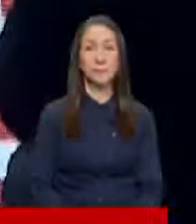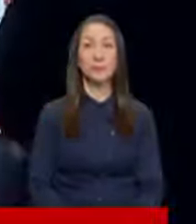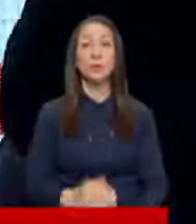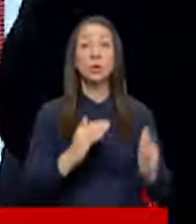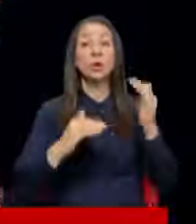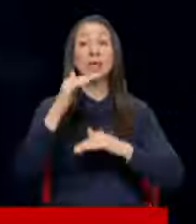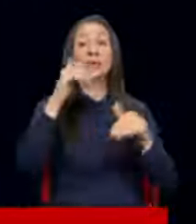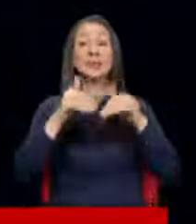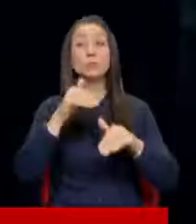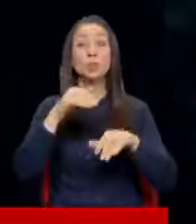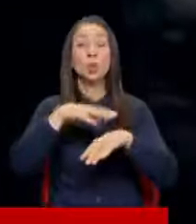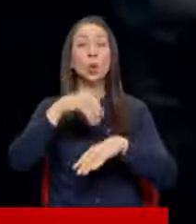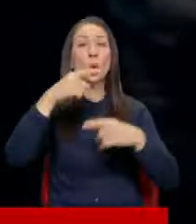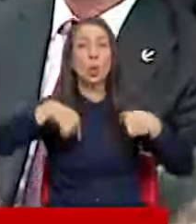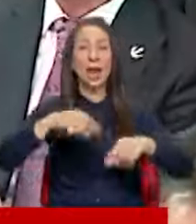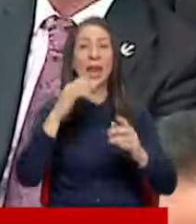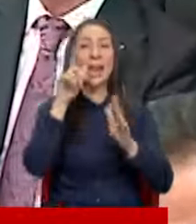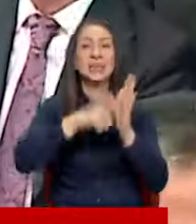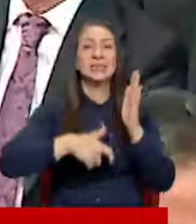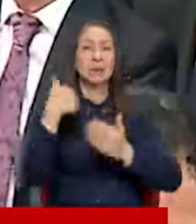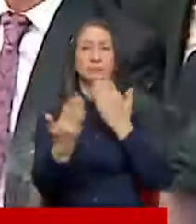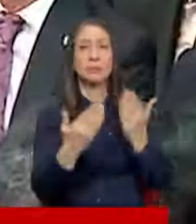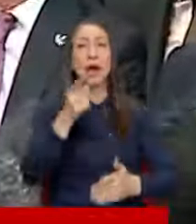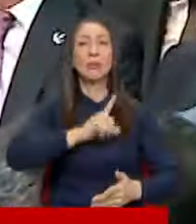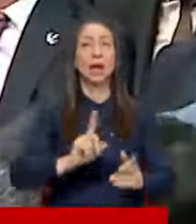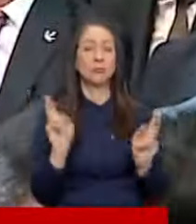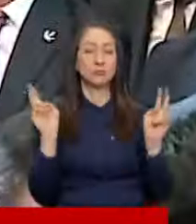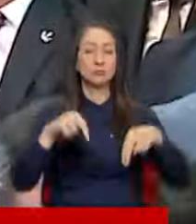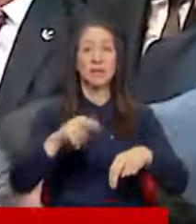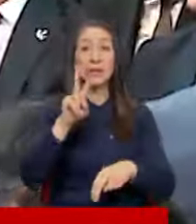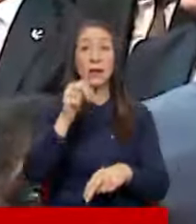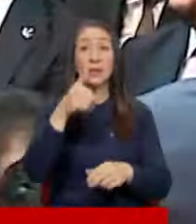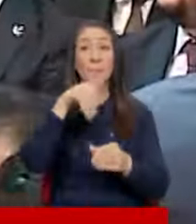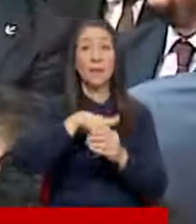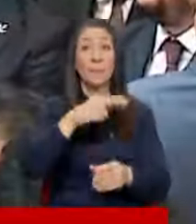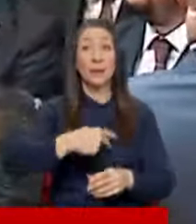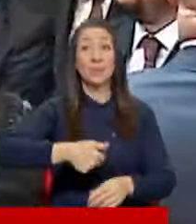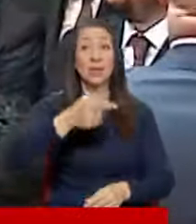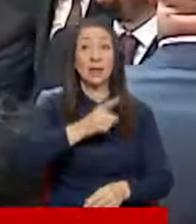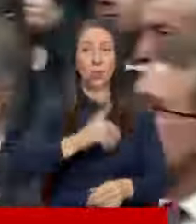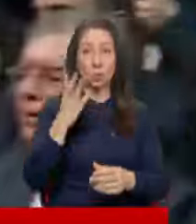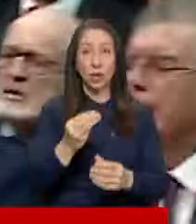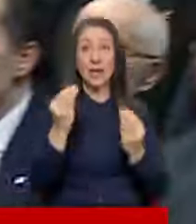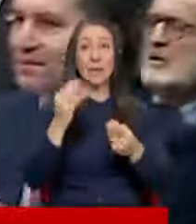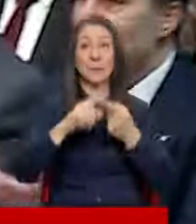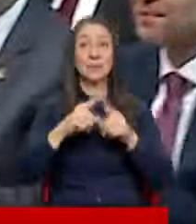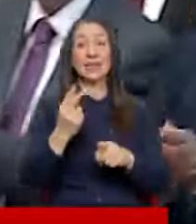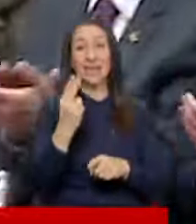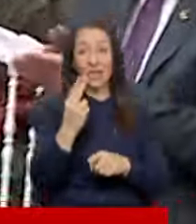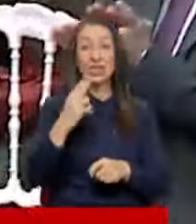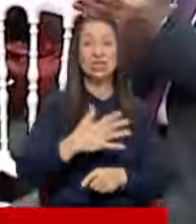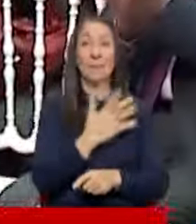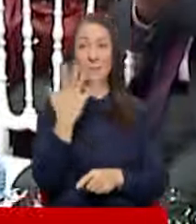başladı kuruluna listeler verildi adaylar sahaya indi 26 milletvekili belediye başkan adayı oldu iyi Parti'den 7